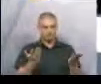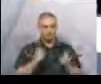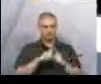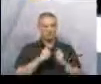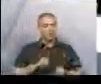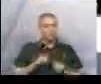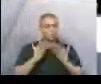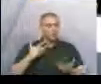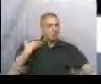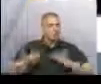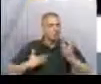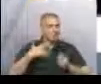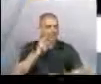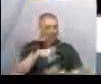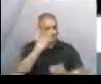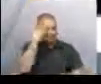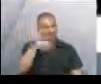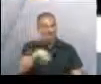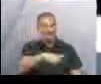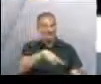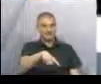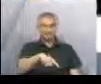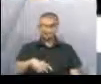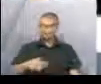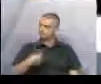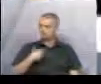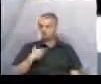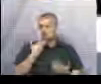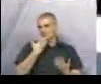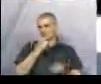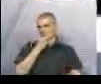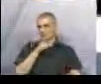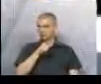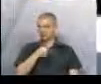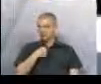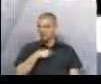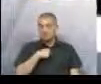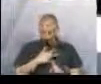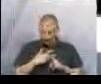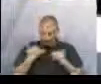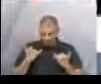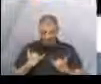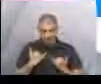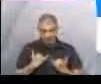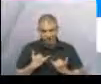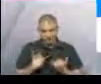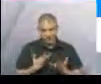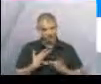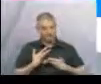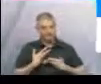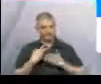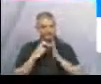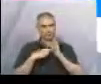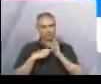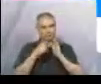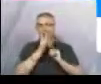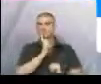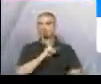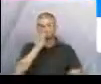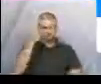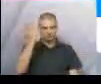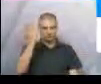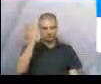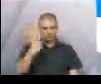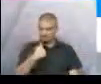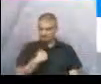חמתך על הגויים? תראה, אני מודה לך על השאלה. אנחנו רק עכשיו מקבלים את התמונות האלה מסוריה,